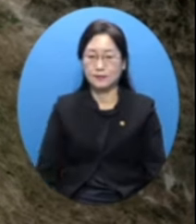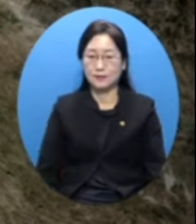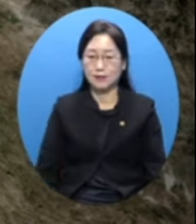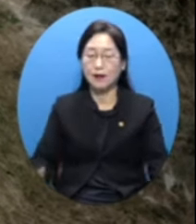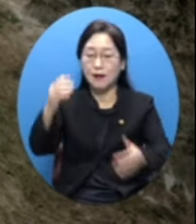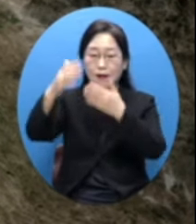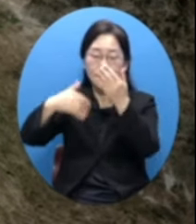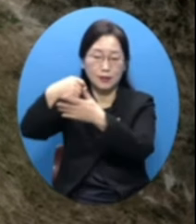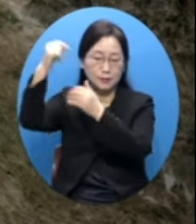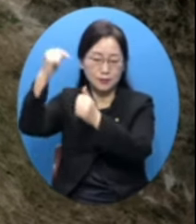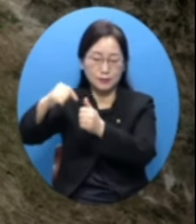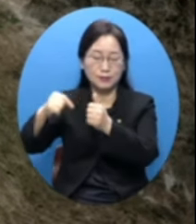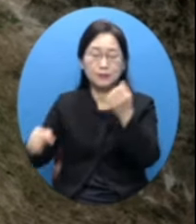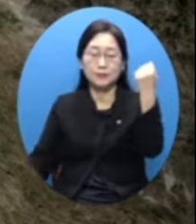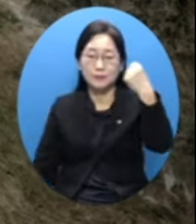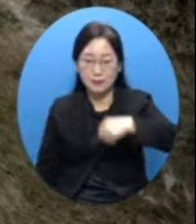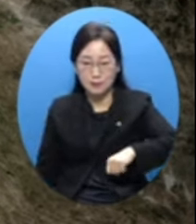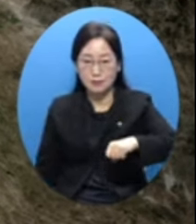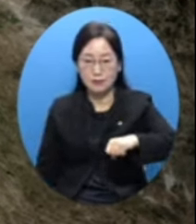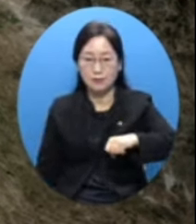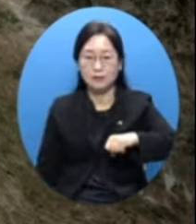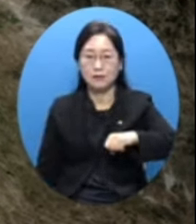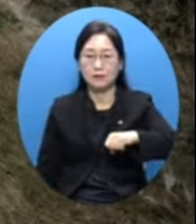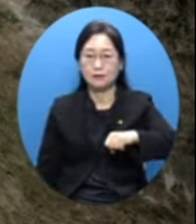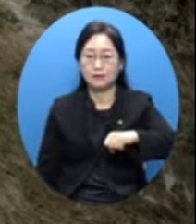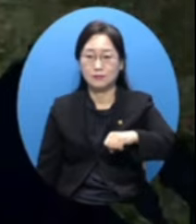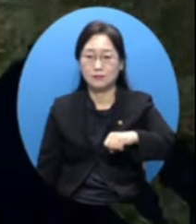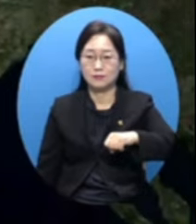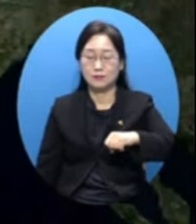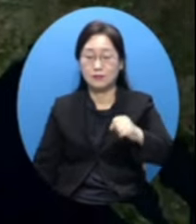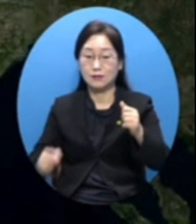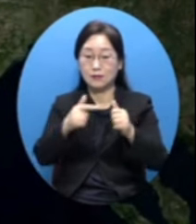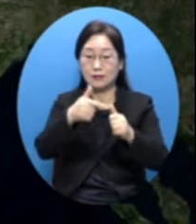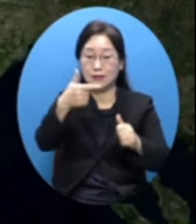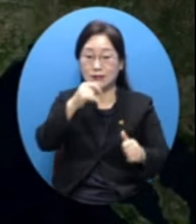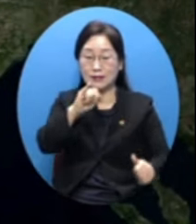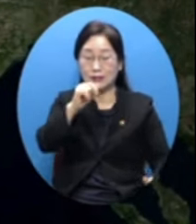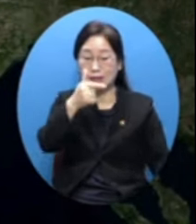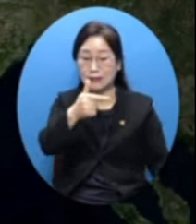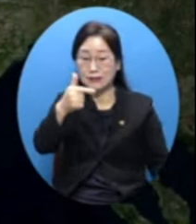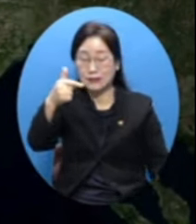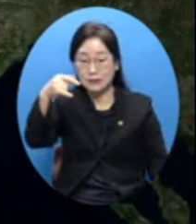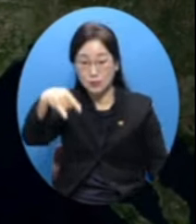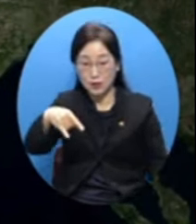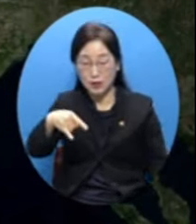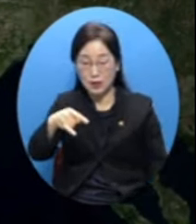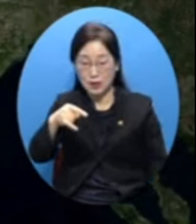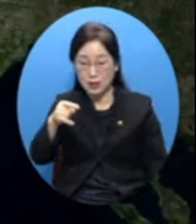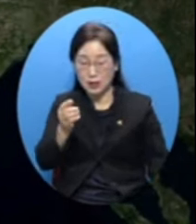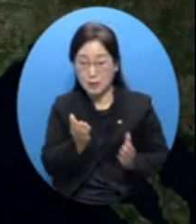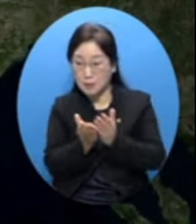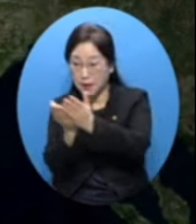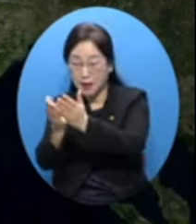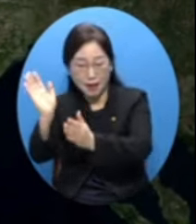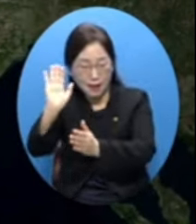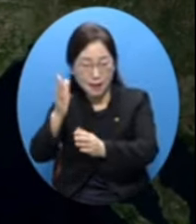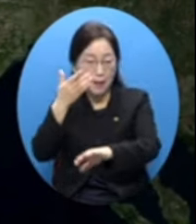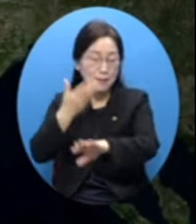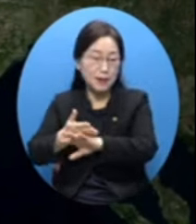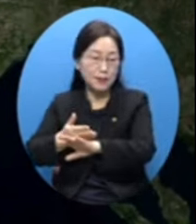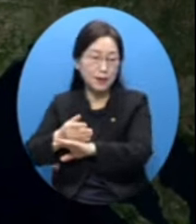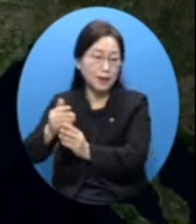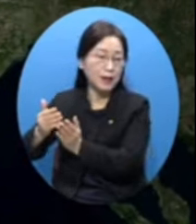하나님 명령을 거역하고 그런 니느웨로 가는 배를 타지 않냐고 저 반대편 다시스로 가는